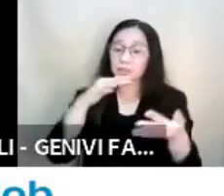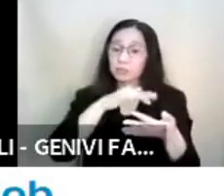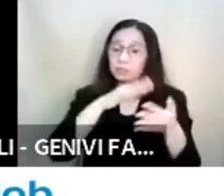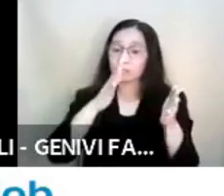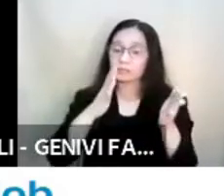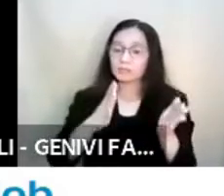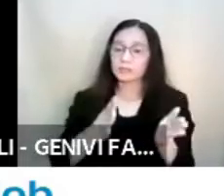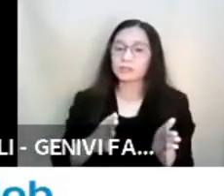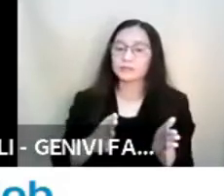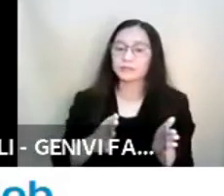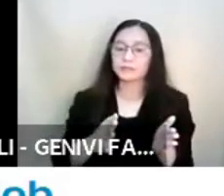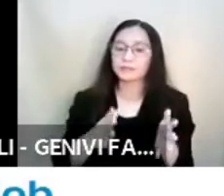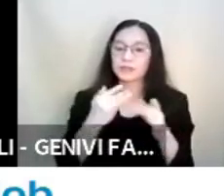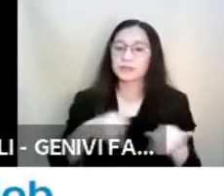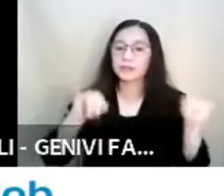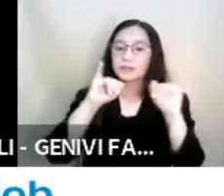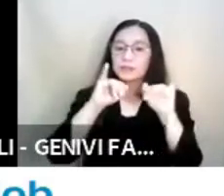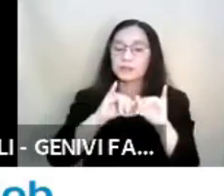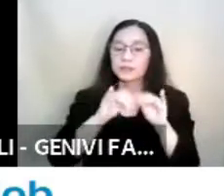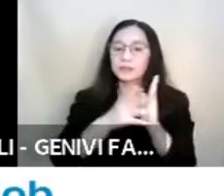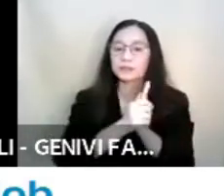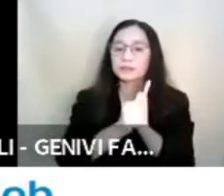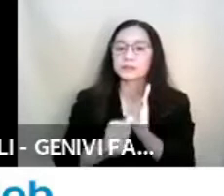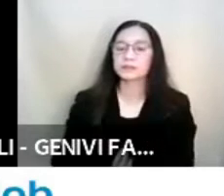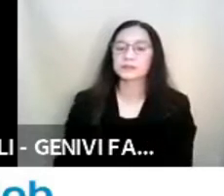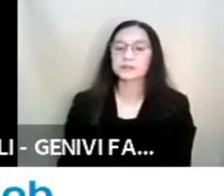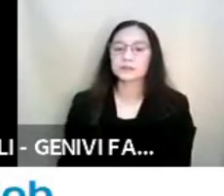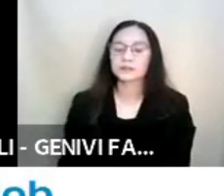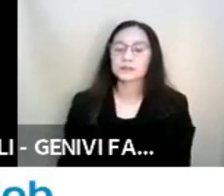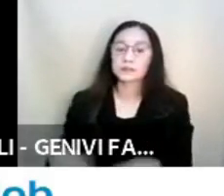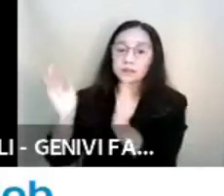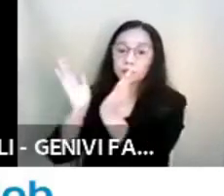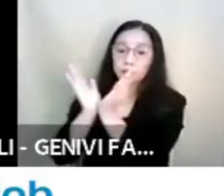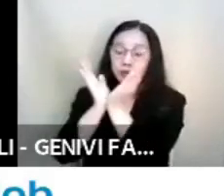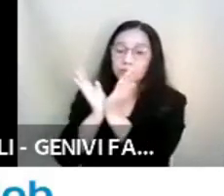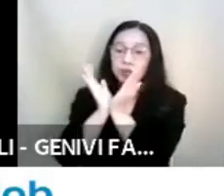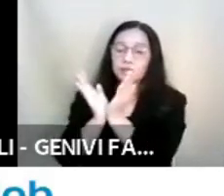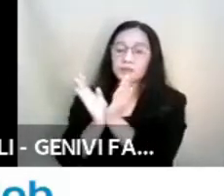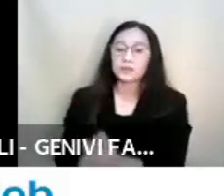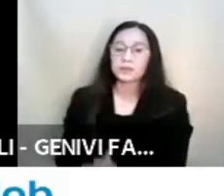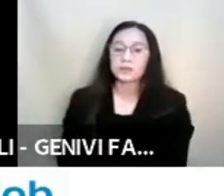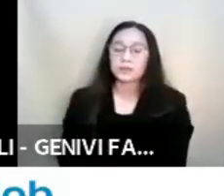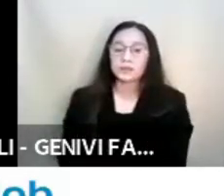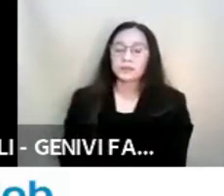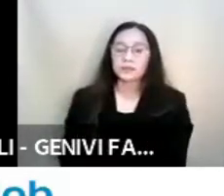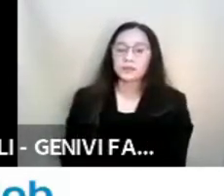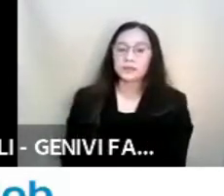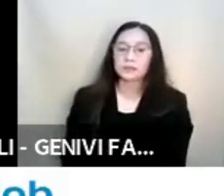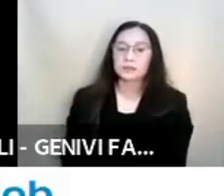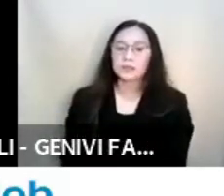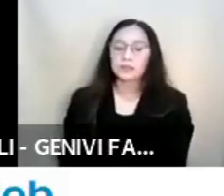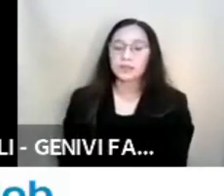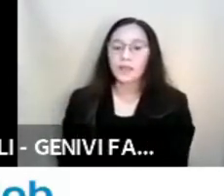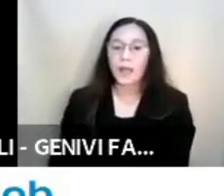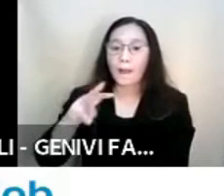anak ng very important work skills. In the community, no, we really recommend community